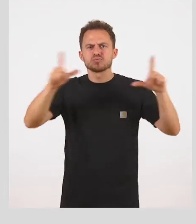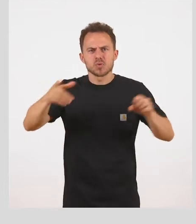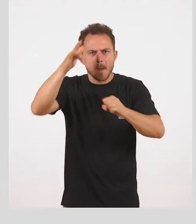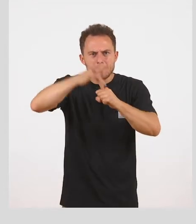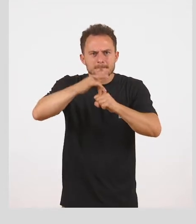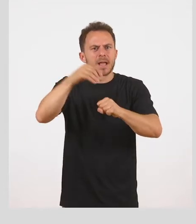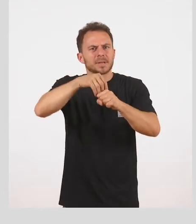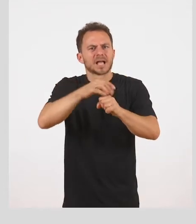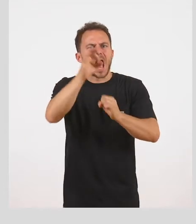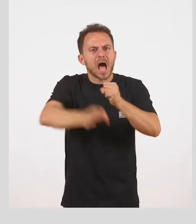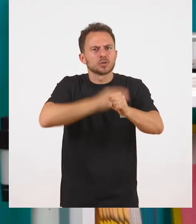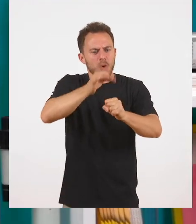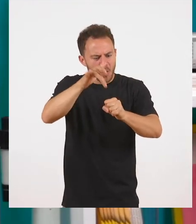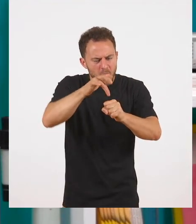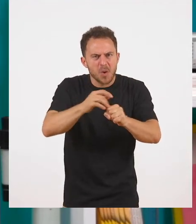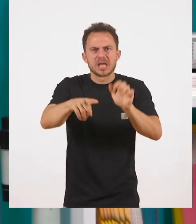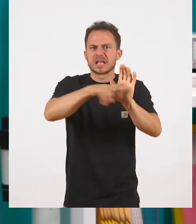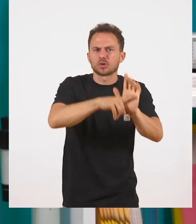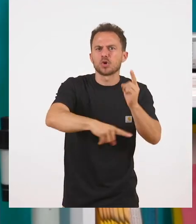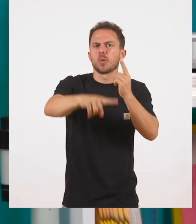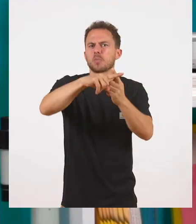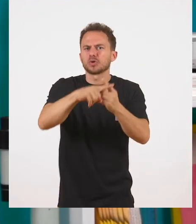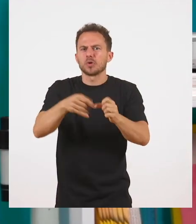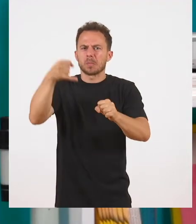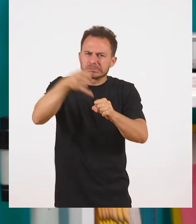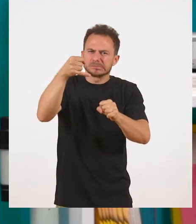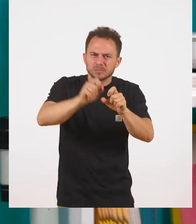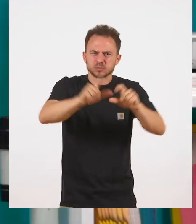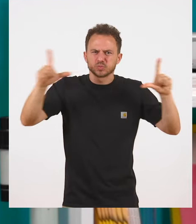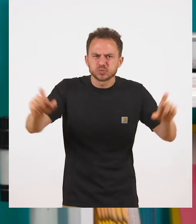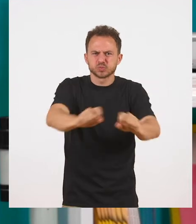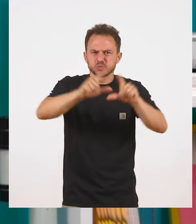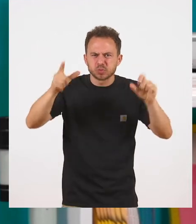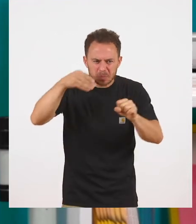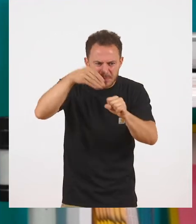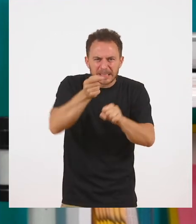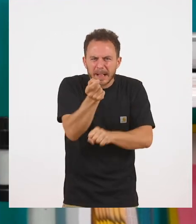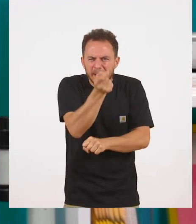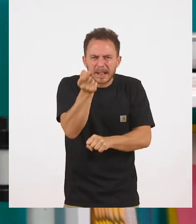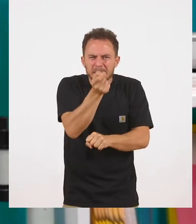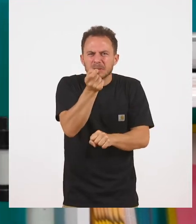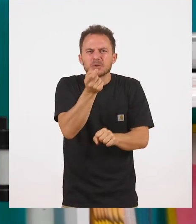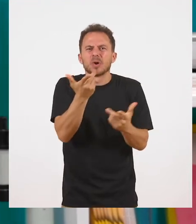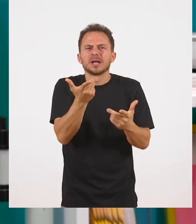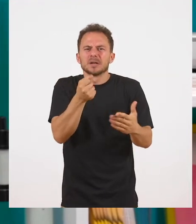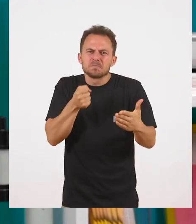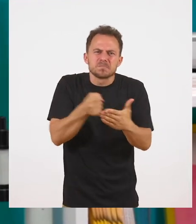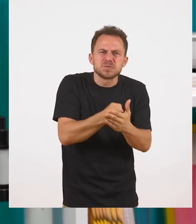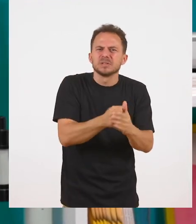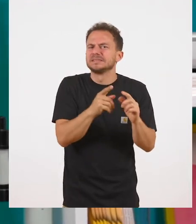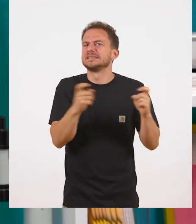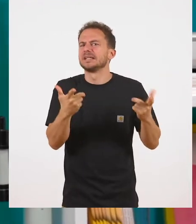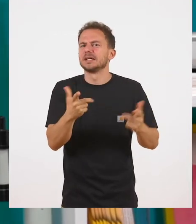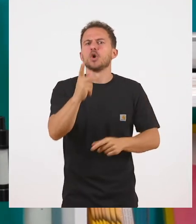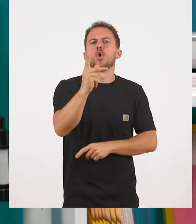πρωτόνια, νετρόνια, ηλεκτρόνια και αυτά μέσα στον πυρήνα, στα πρωτόνια και στα νετρόνια υπάρχουν τα πιο μικρά